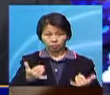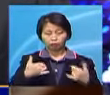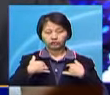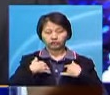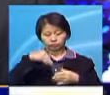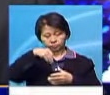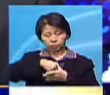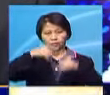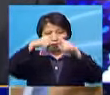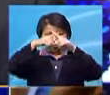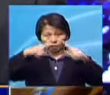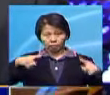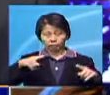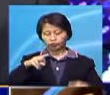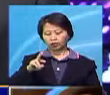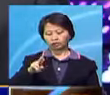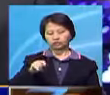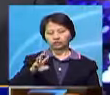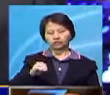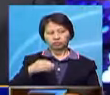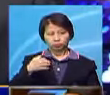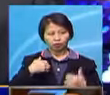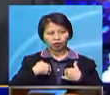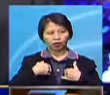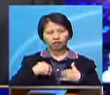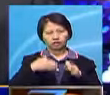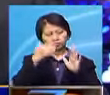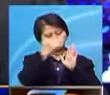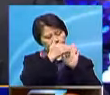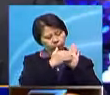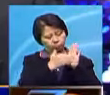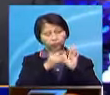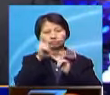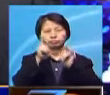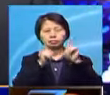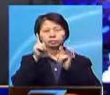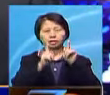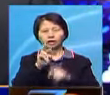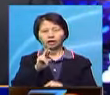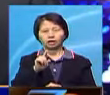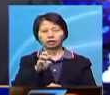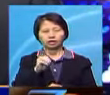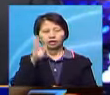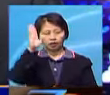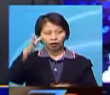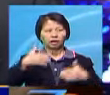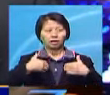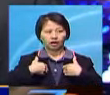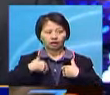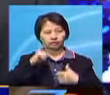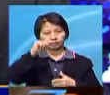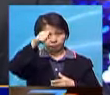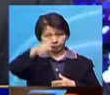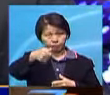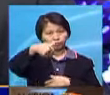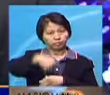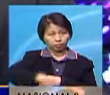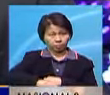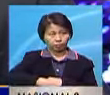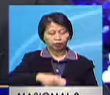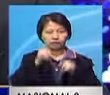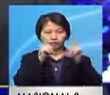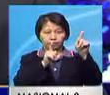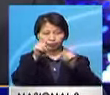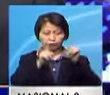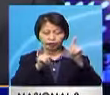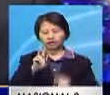Perdana kerana berlangsungnya persediaan persembahan finalis program Bintang RTM 2016 yang bakal diadakan pada keesokan hari. Dan Bintang